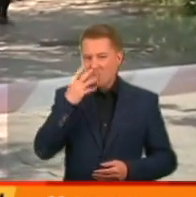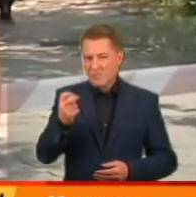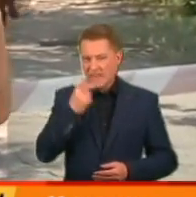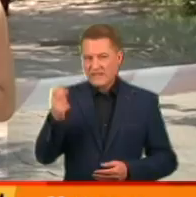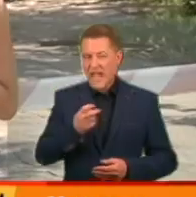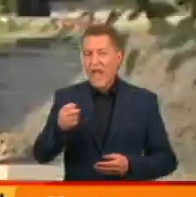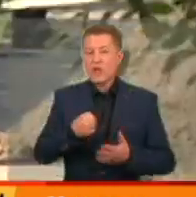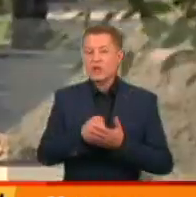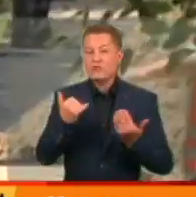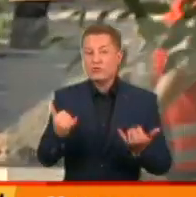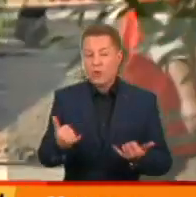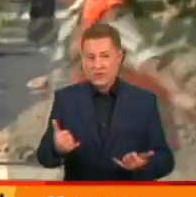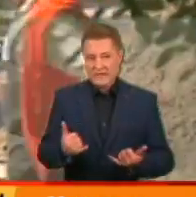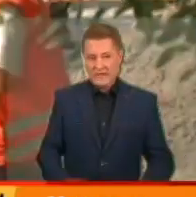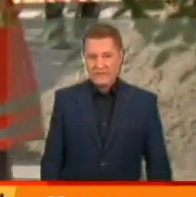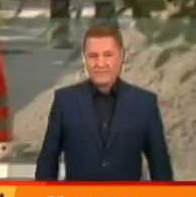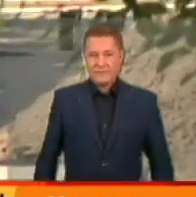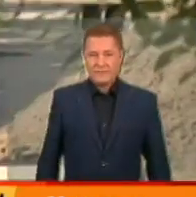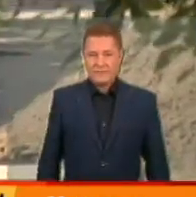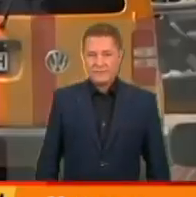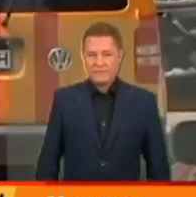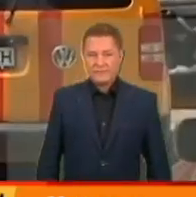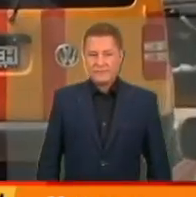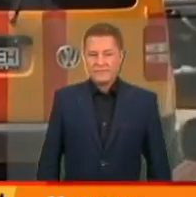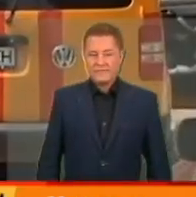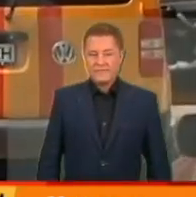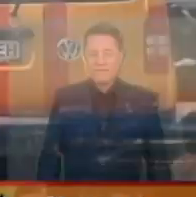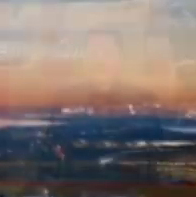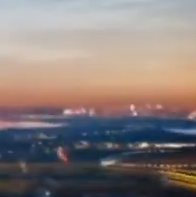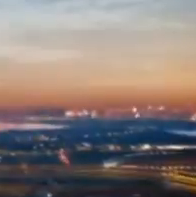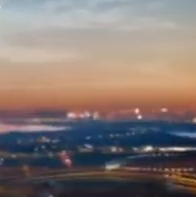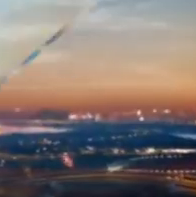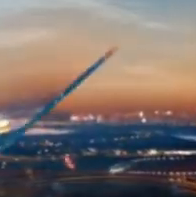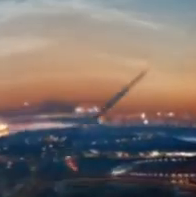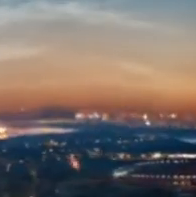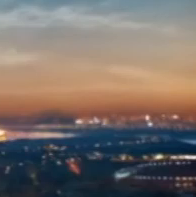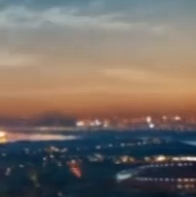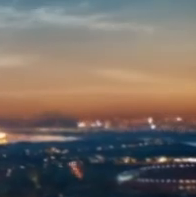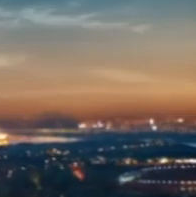будинків від епіцентру. Анна Айзенберг, Олексій Жиленко, програма «Вікна», СТБ.